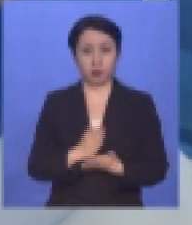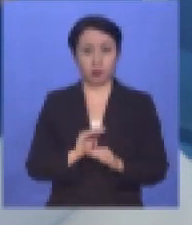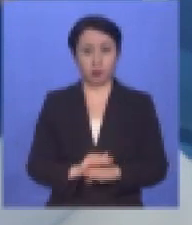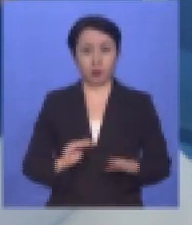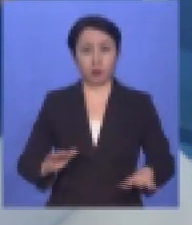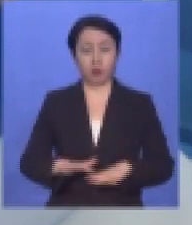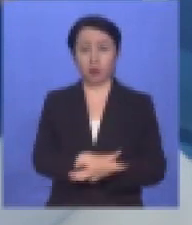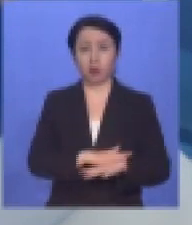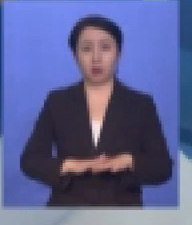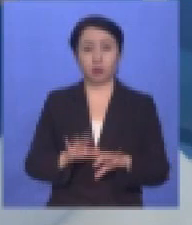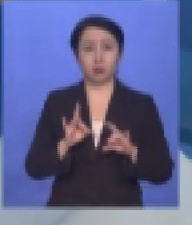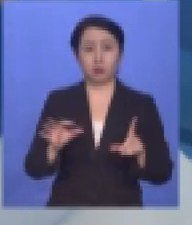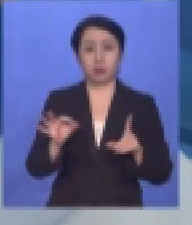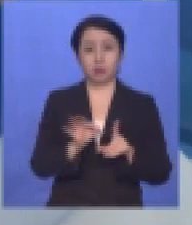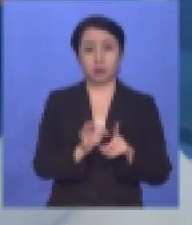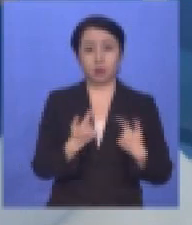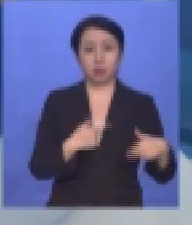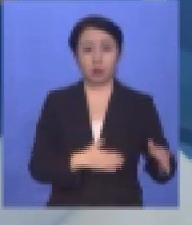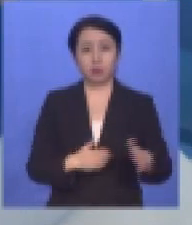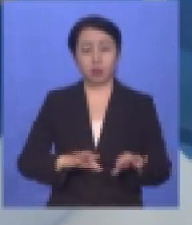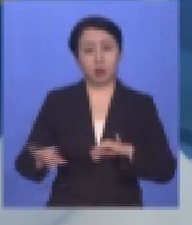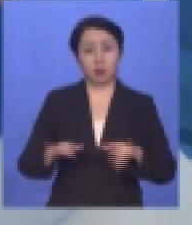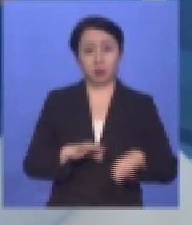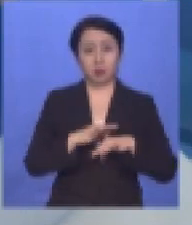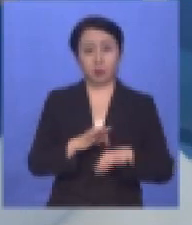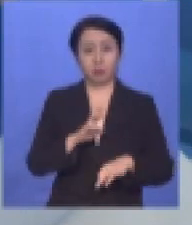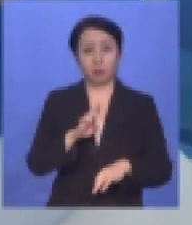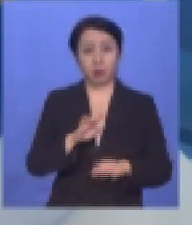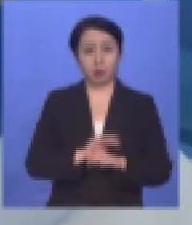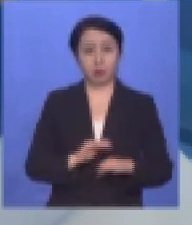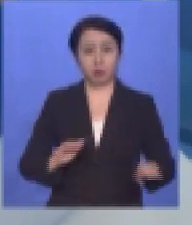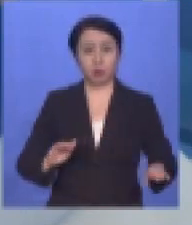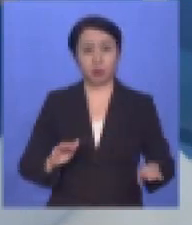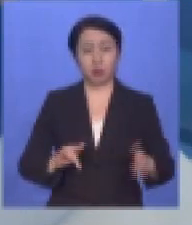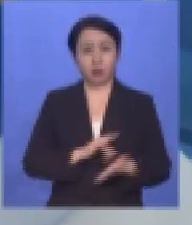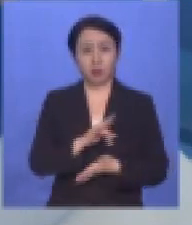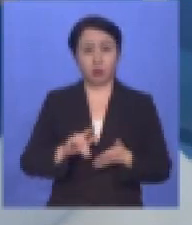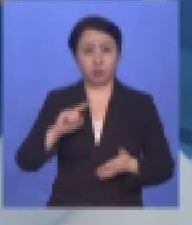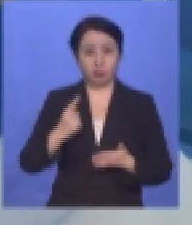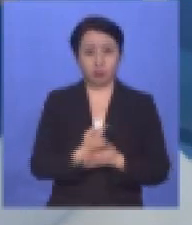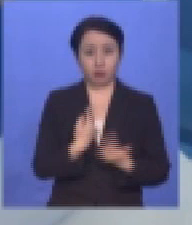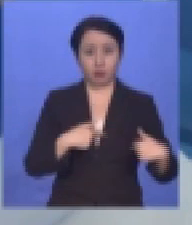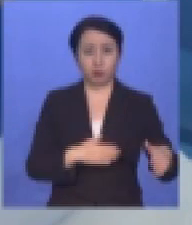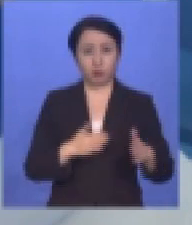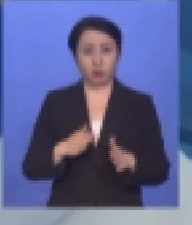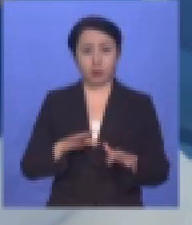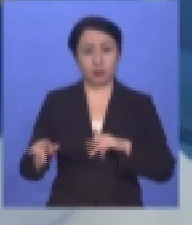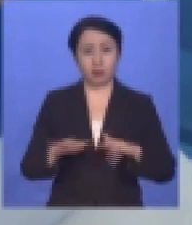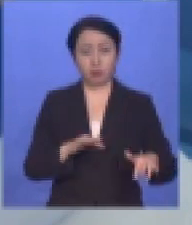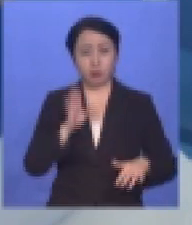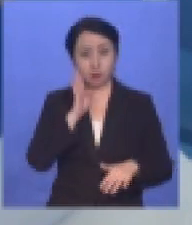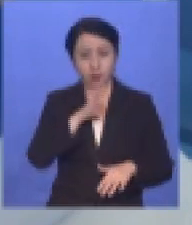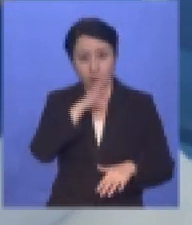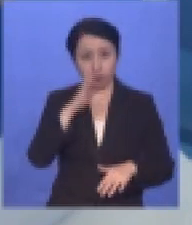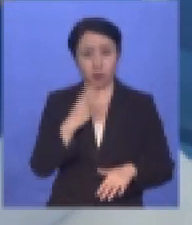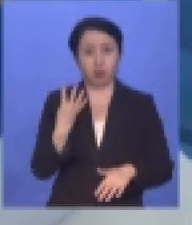балаларды қоғамға бейімдеу мақсатында қайырымдылық акциясы өтті. Baby Room балалар ойын сауық орталығы алғаш рет ұйымдастырған іс-шараға